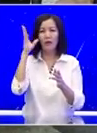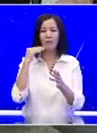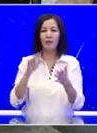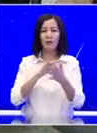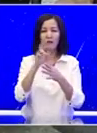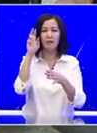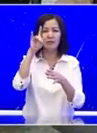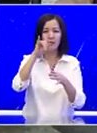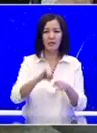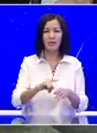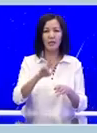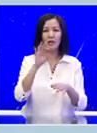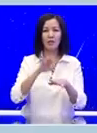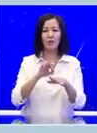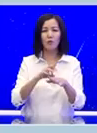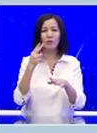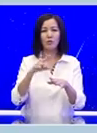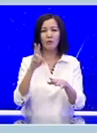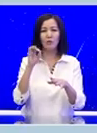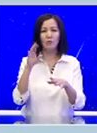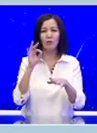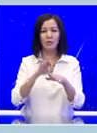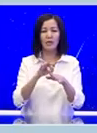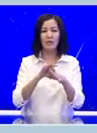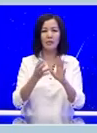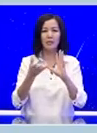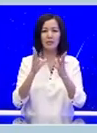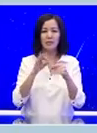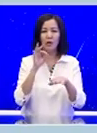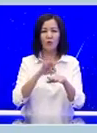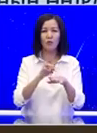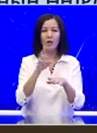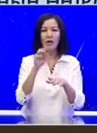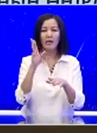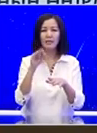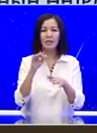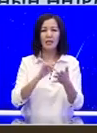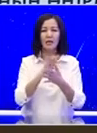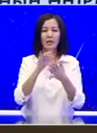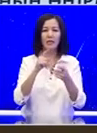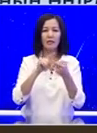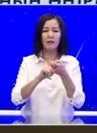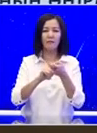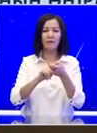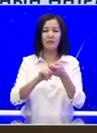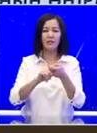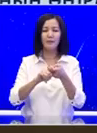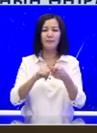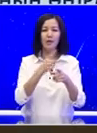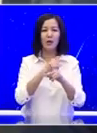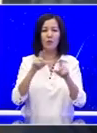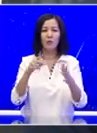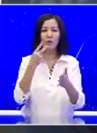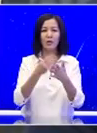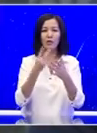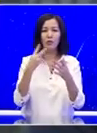келген. Науқас 20 наурыз күні коронавирус диагнозымен Қаскелең қалалық инфекциялық ауруханасына түскен. Облыс тұрғыны ауруханада